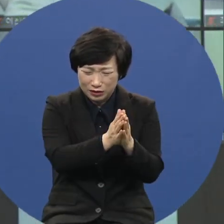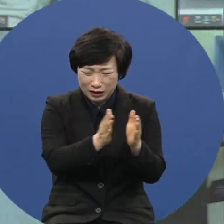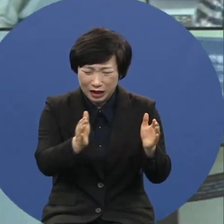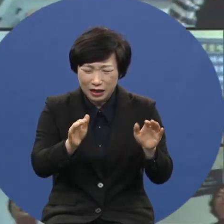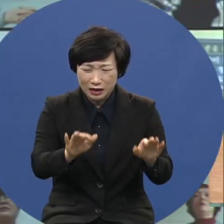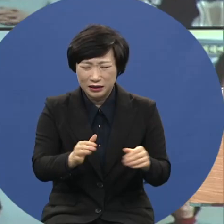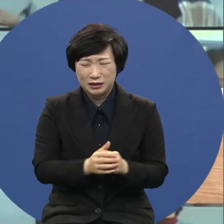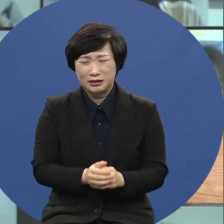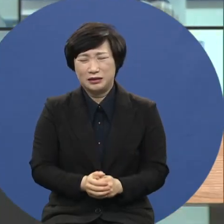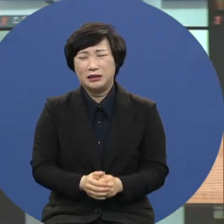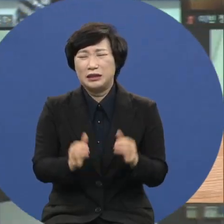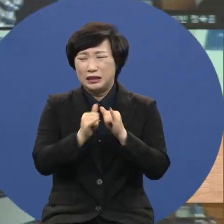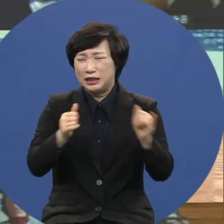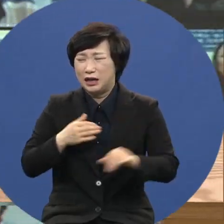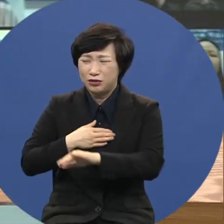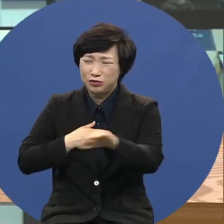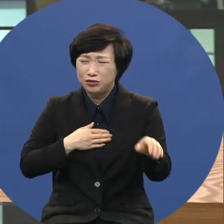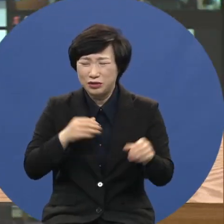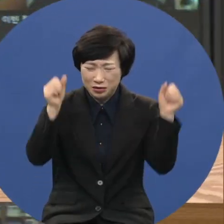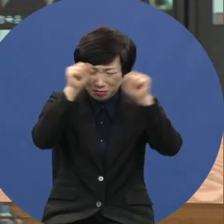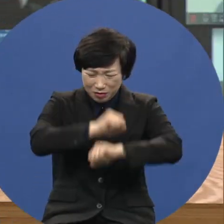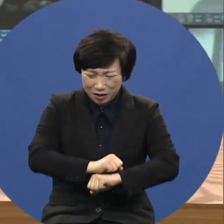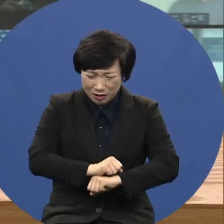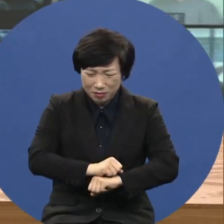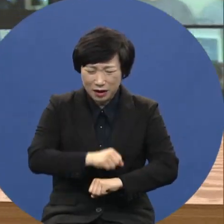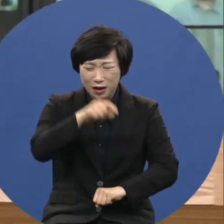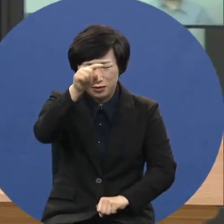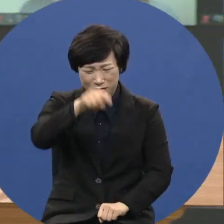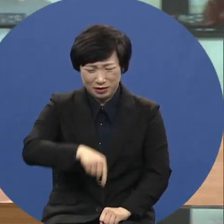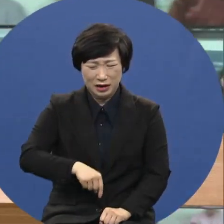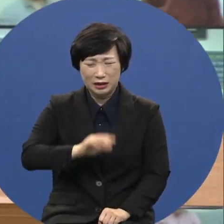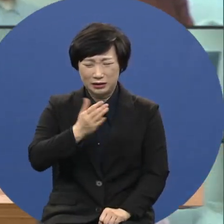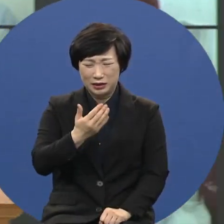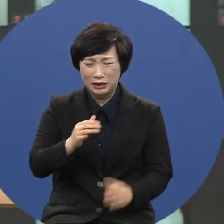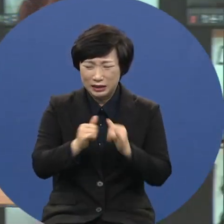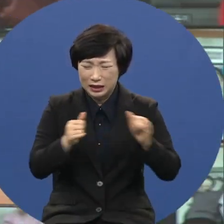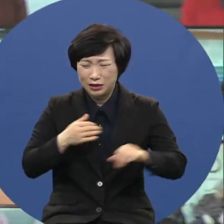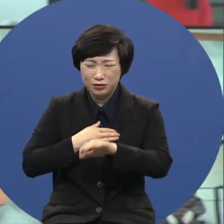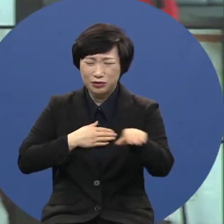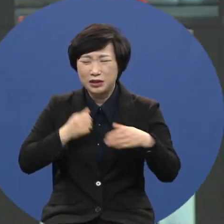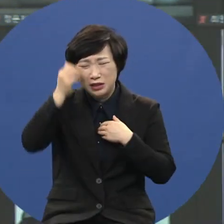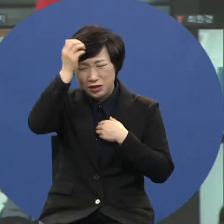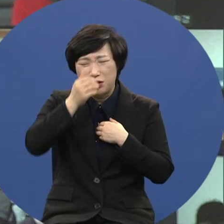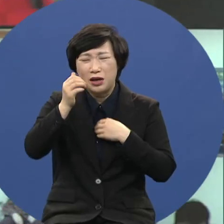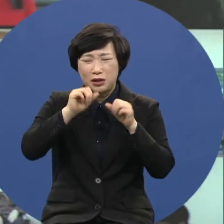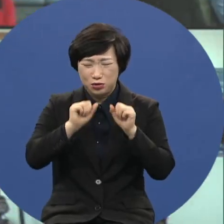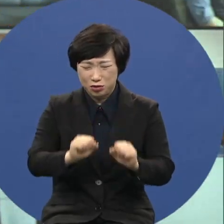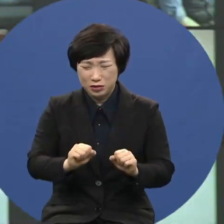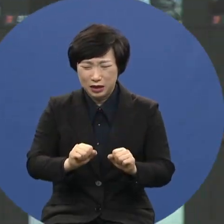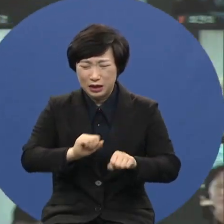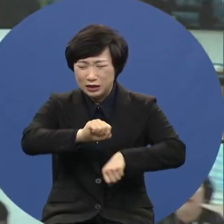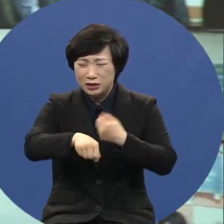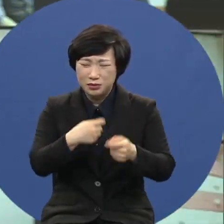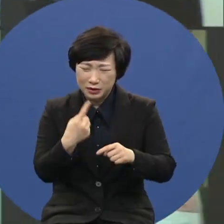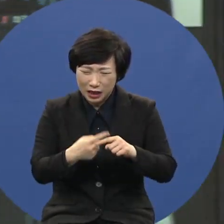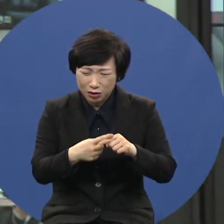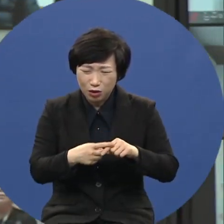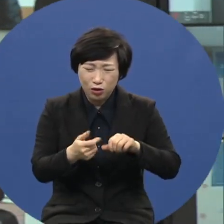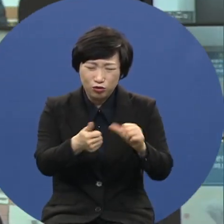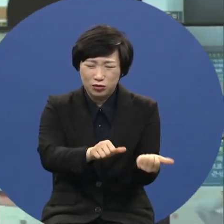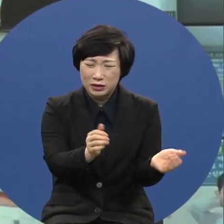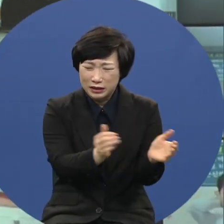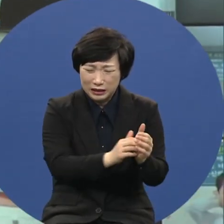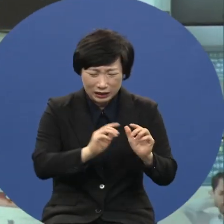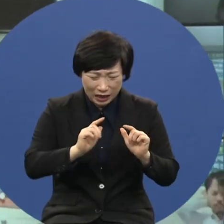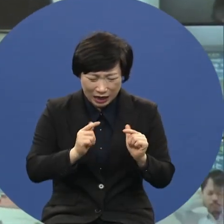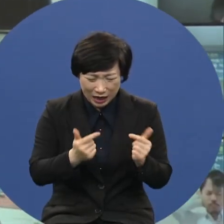시작되었고 인류는 파멸이 왔습니다. 인간은 영적 존재이기 때문에 짐승처럼 죽음은